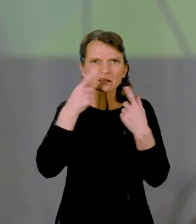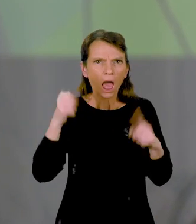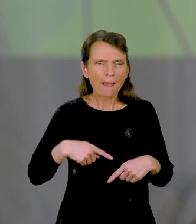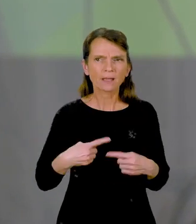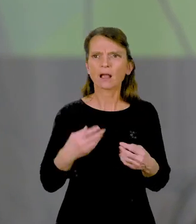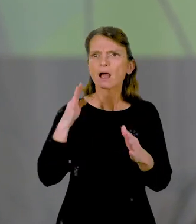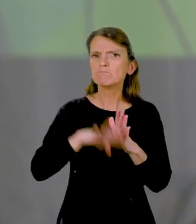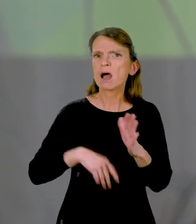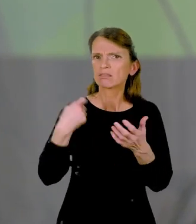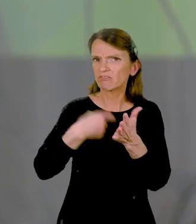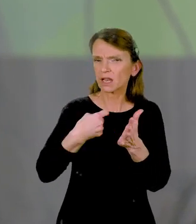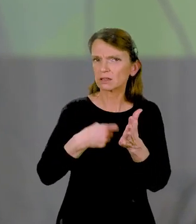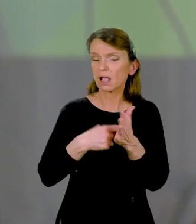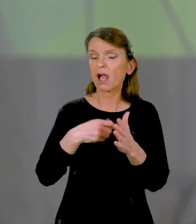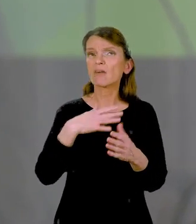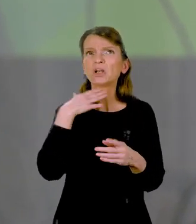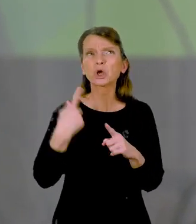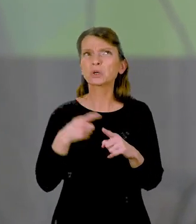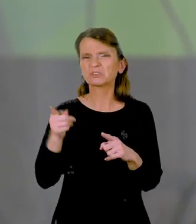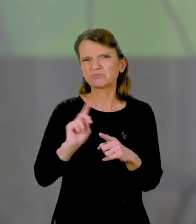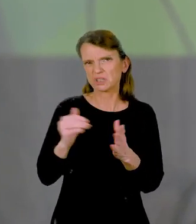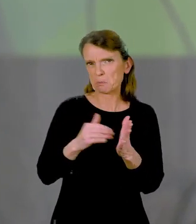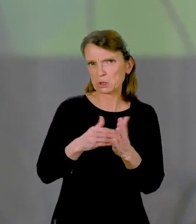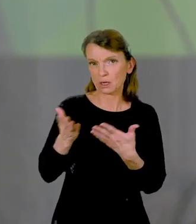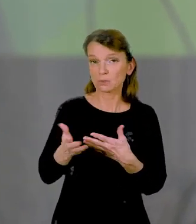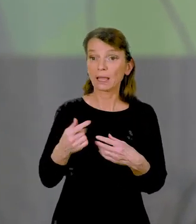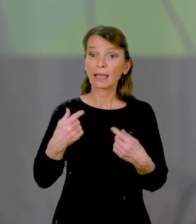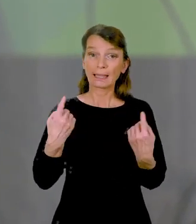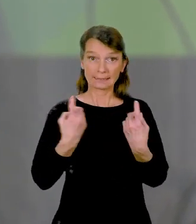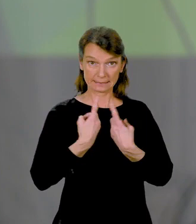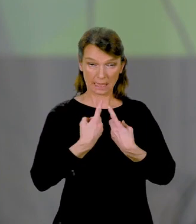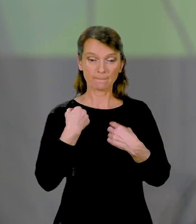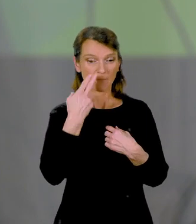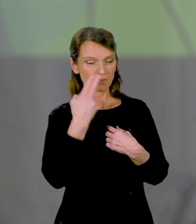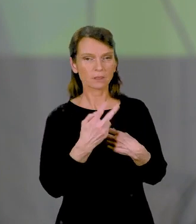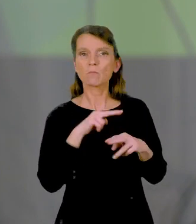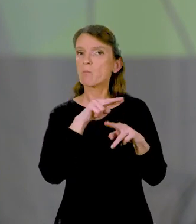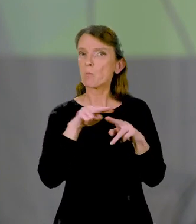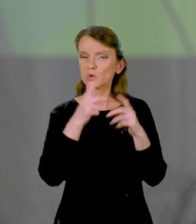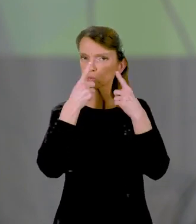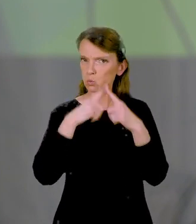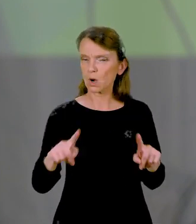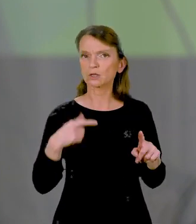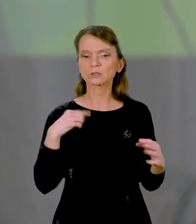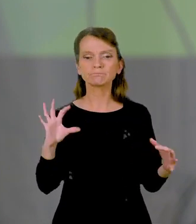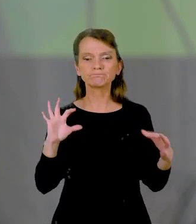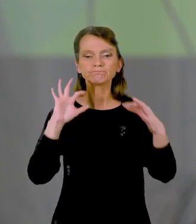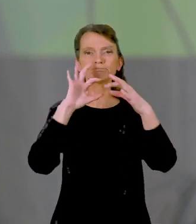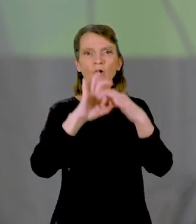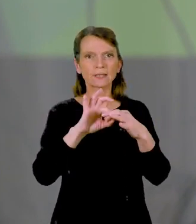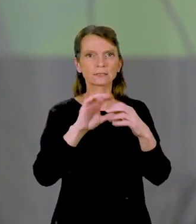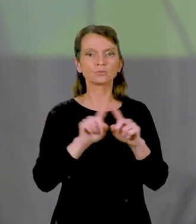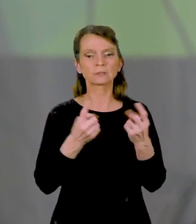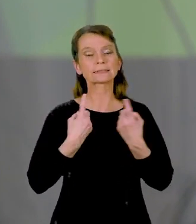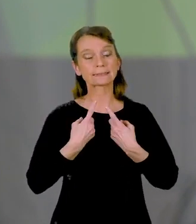vrednega in dostikrat nepotrebnega. A sam jo vidim popolnoma drugače, ker sem z njo neločljivo povezan